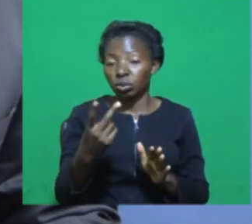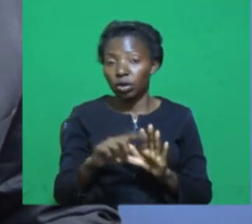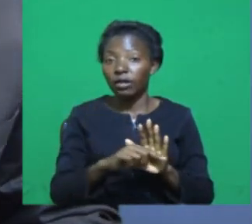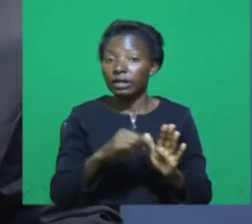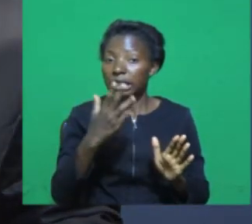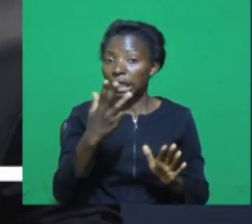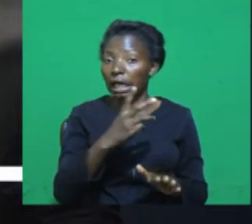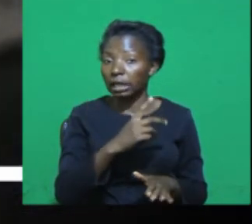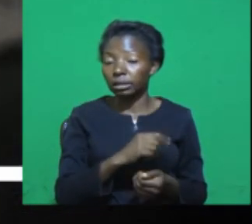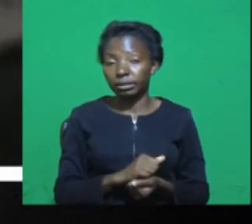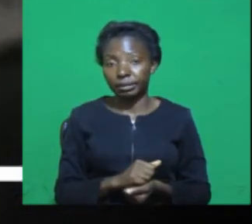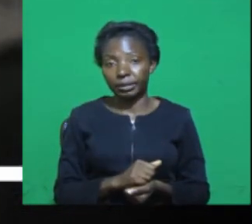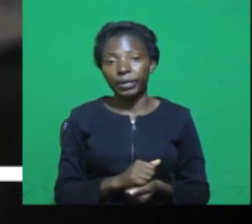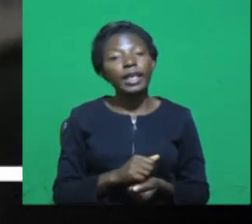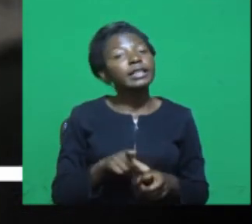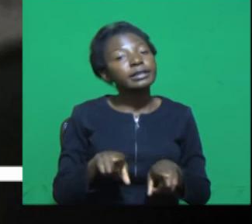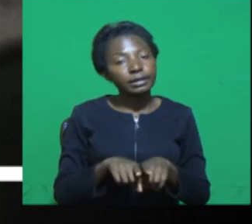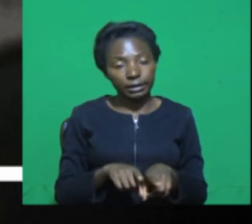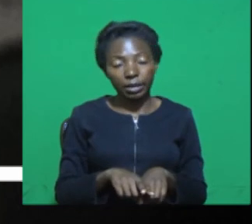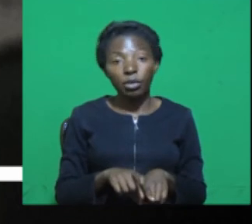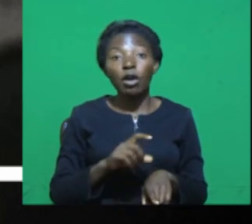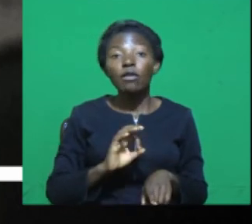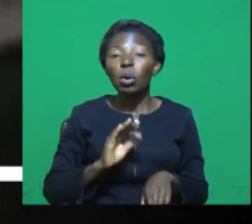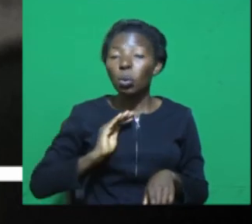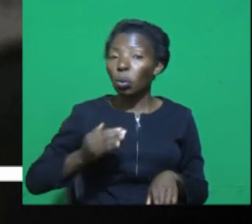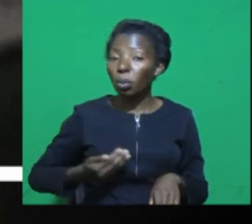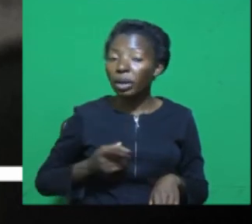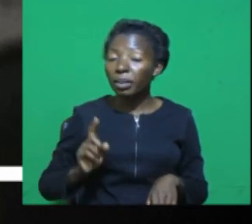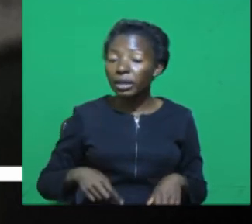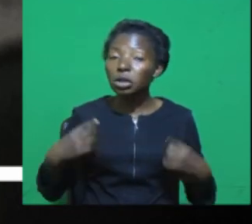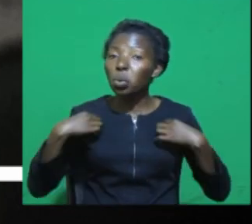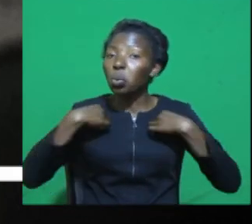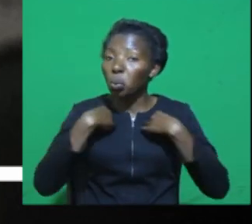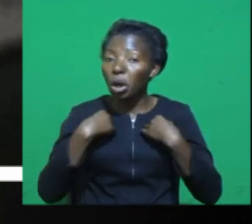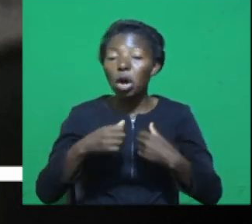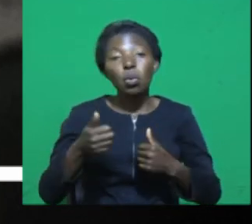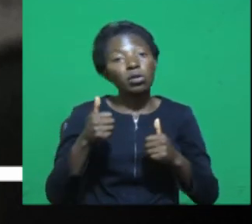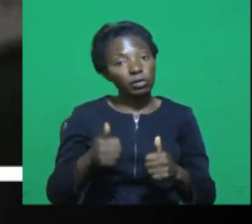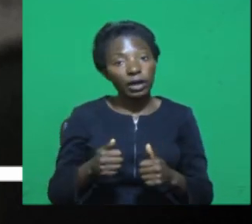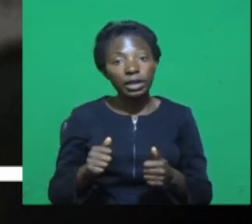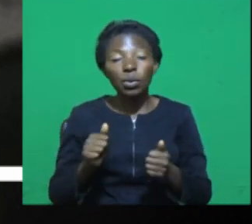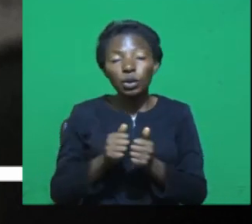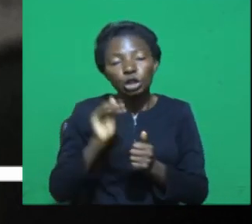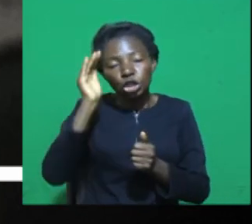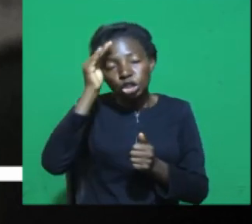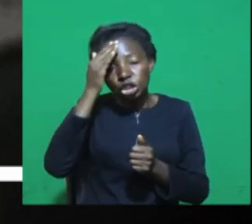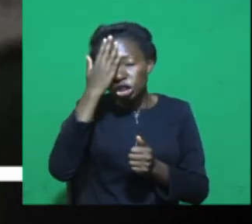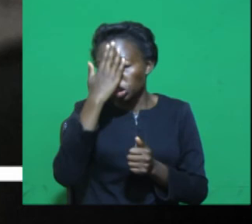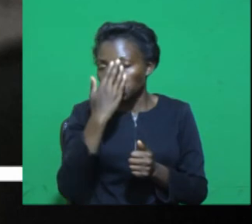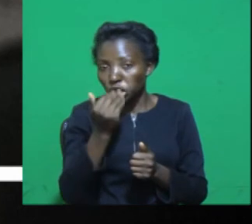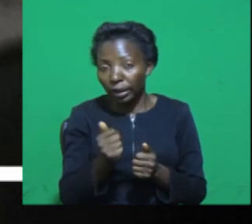2 verse ya 9. Yes. Saizvozvowo kuti vakadzi vashonge nguo dzakafanira, vaine kunyara